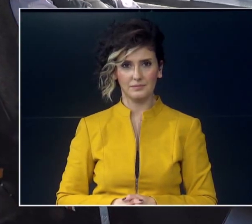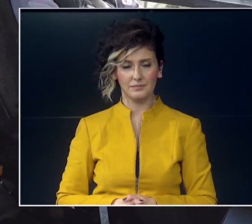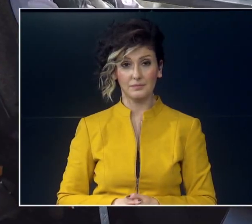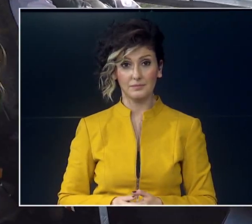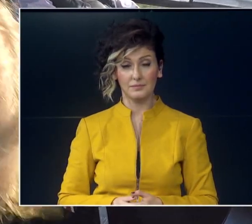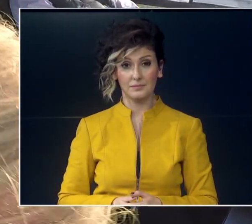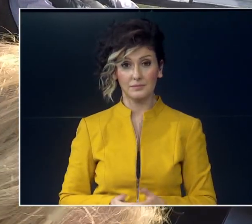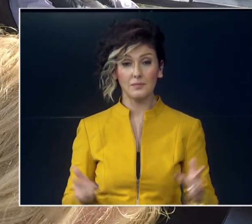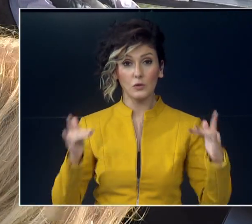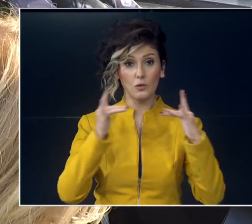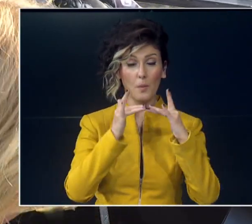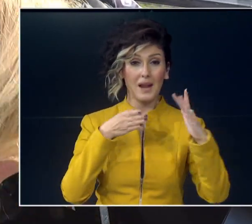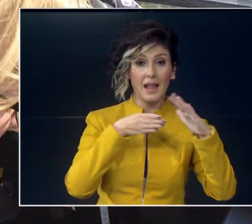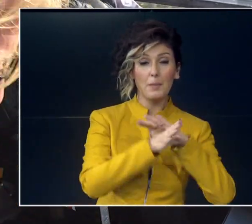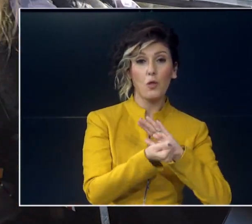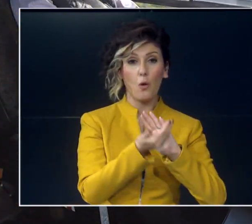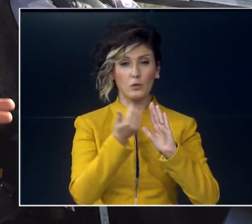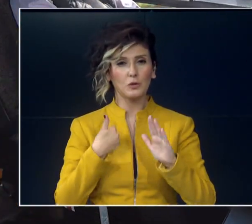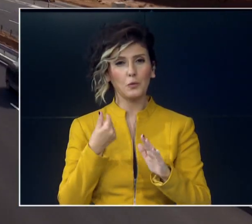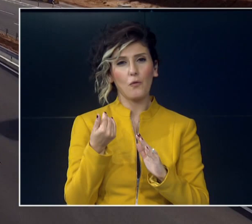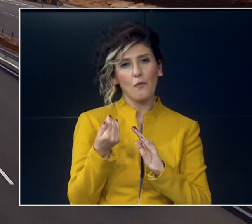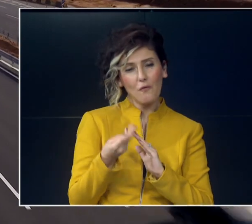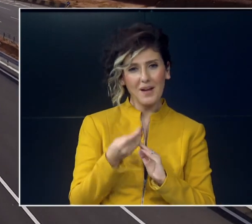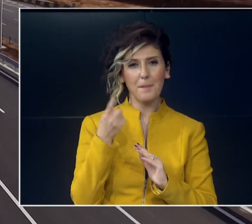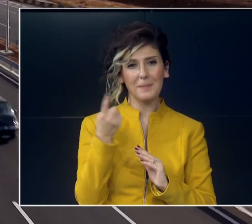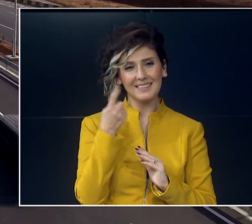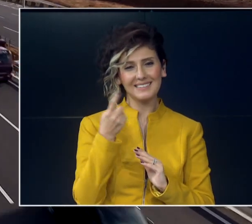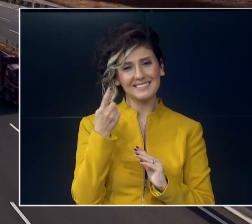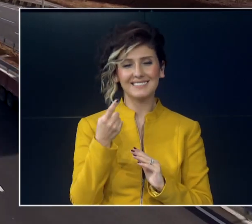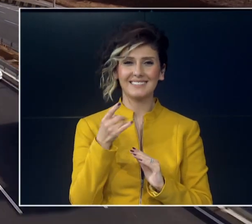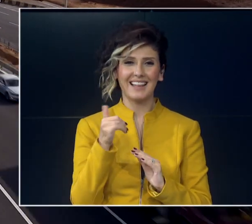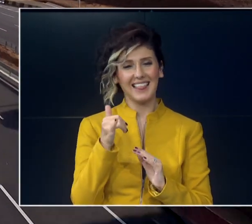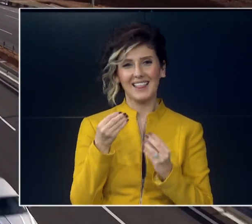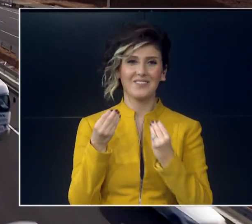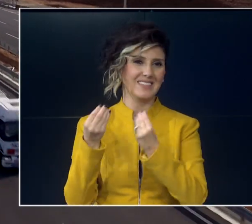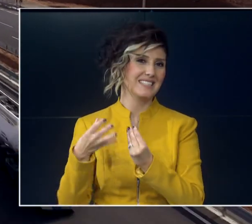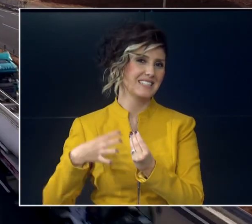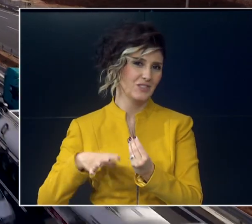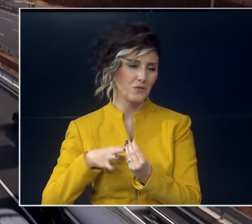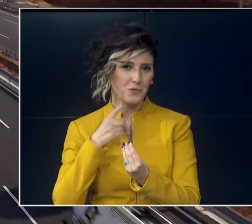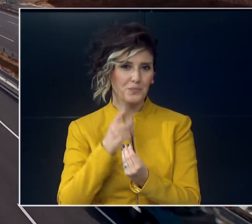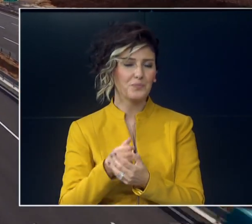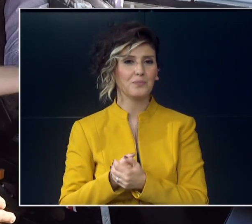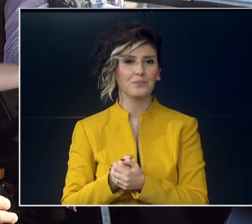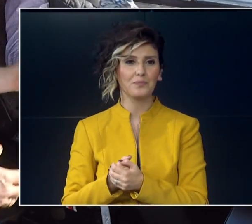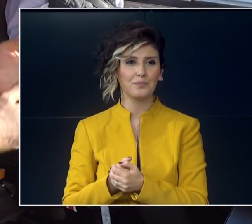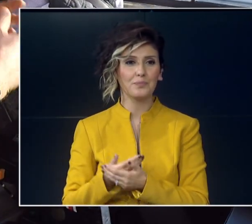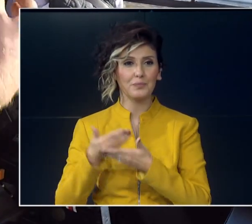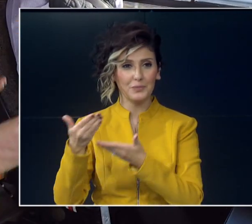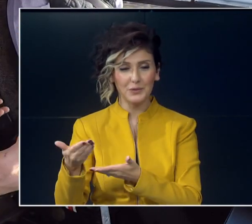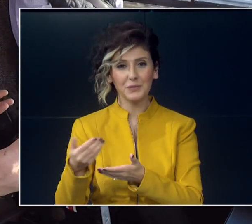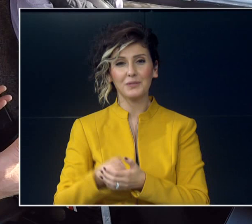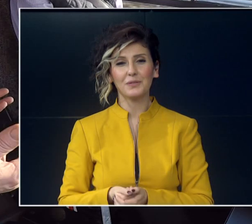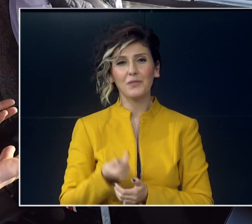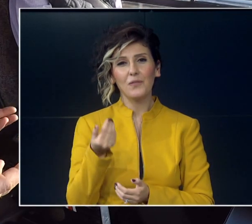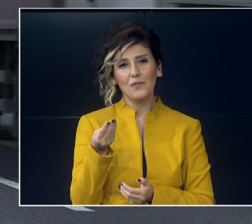Köprüden gelmeden önce size bir şey, ufak böyle bir yani espri vermek istiyorum. Buyurun. Teşekkür